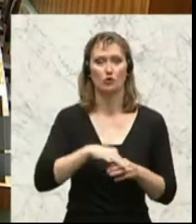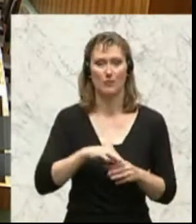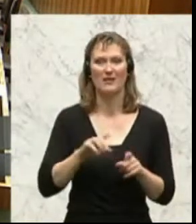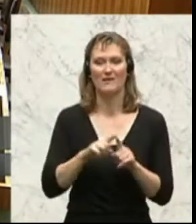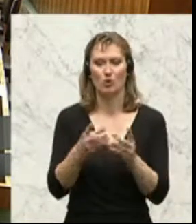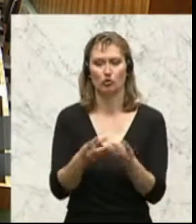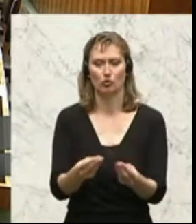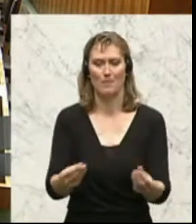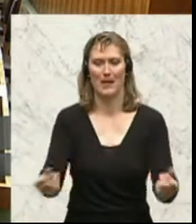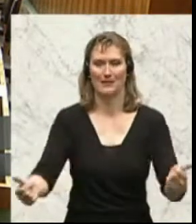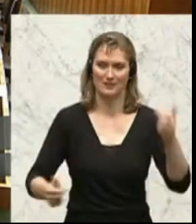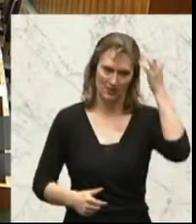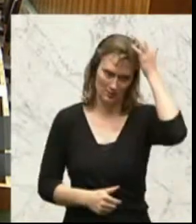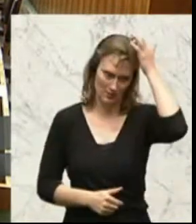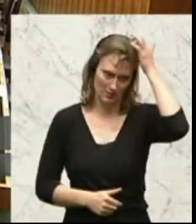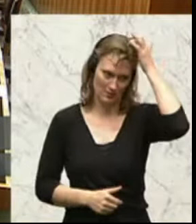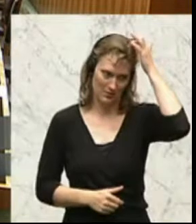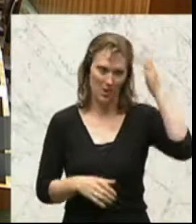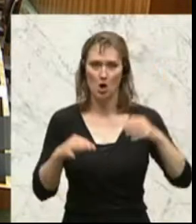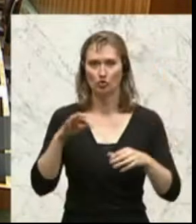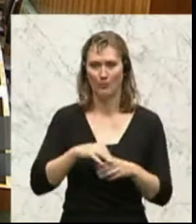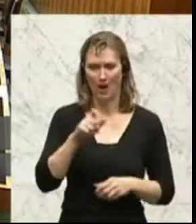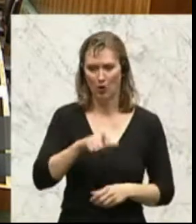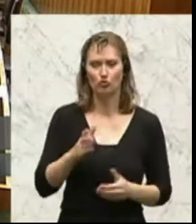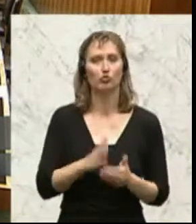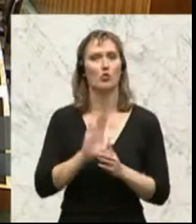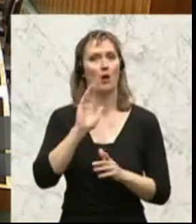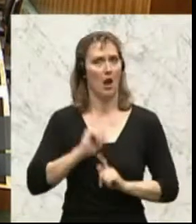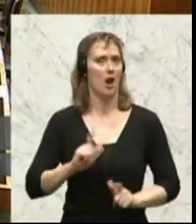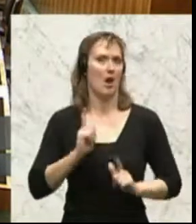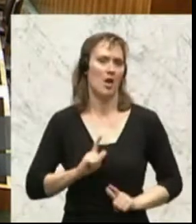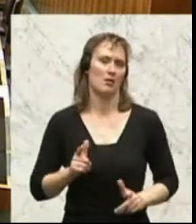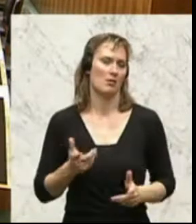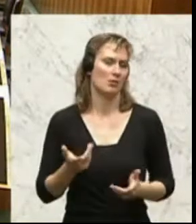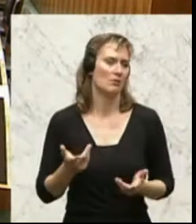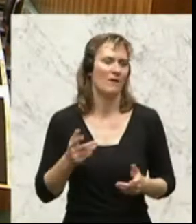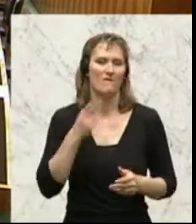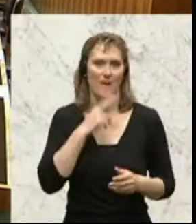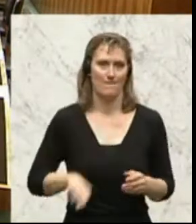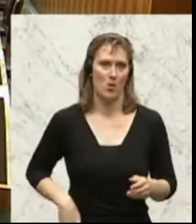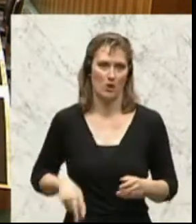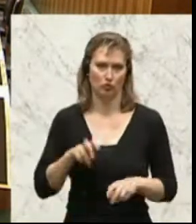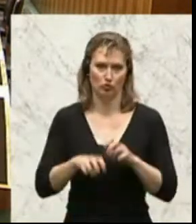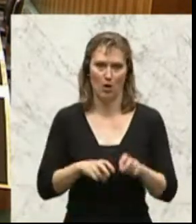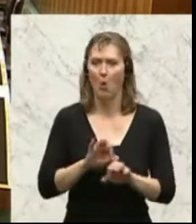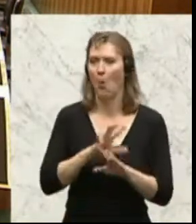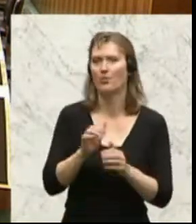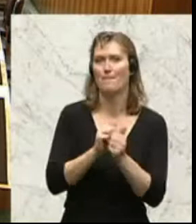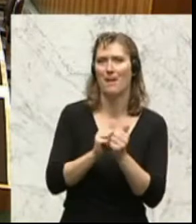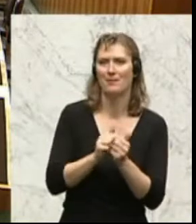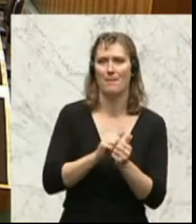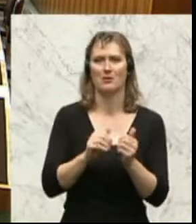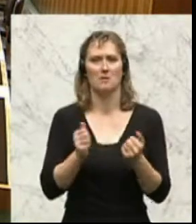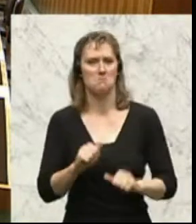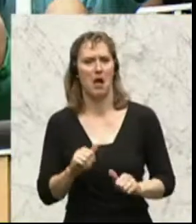sehen. Das heißt, die Sparer leiden schon längst an einer Vermögenssteuer. Und auch ohne Mathematik oder gar Bankwesen studiert zu haben, ist es